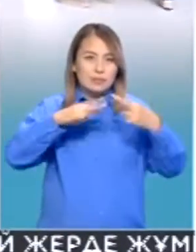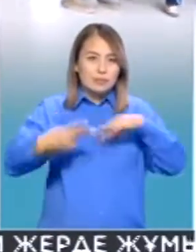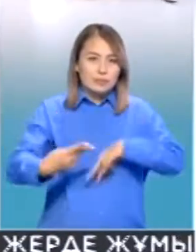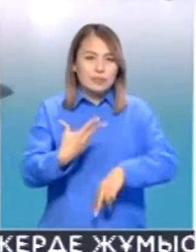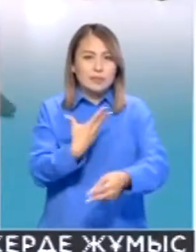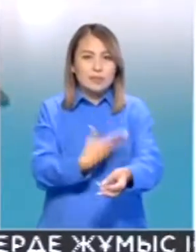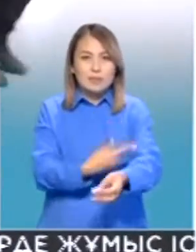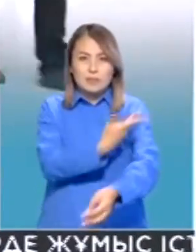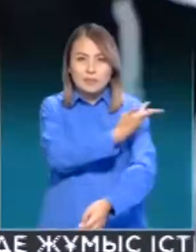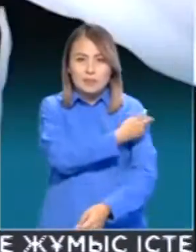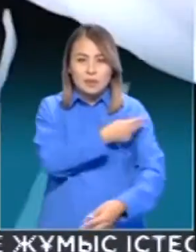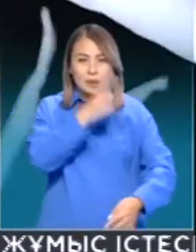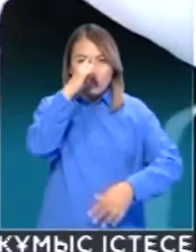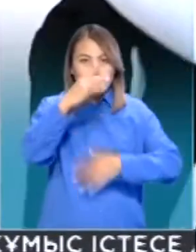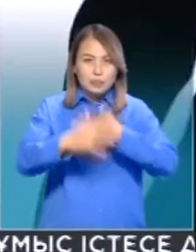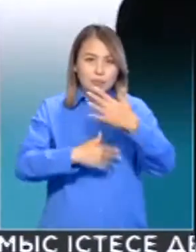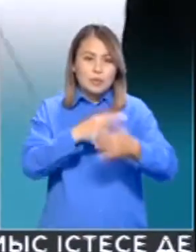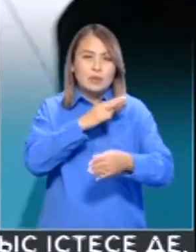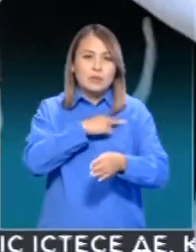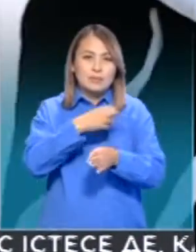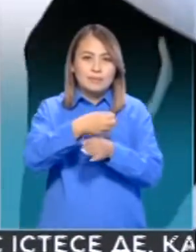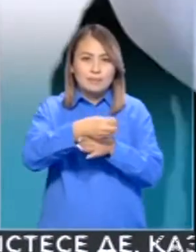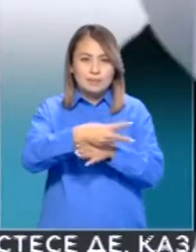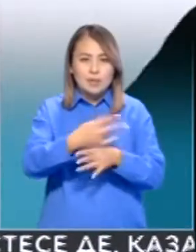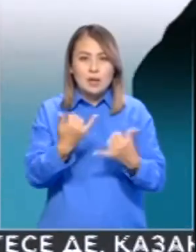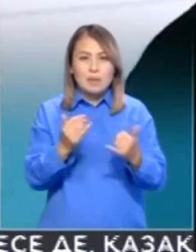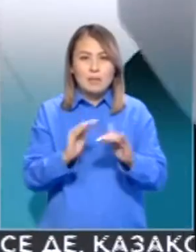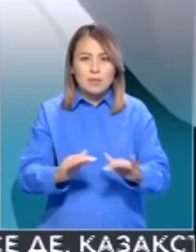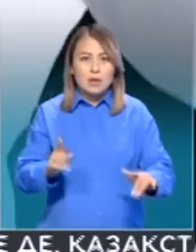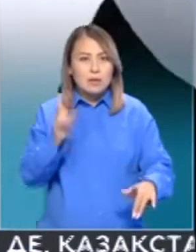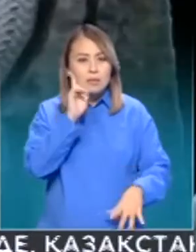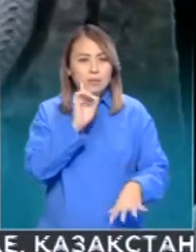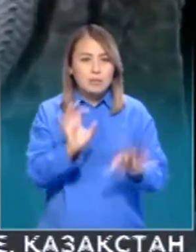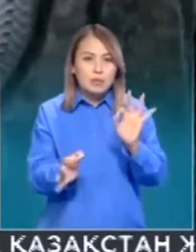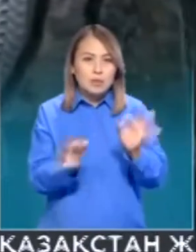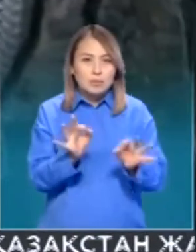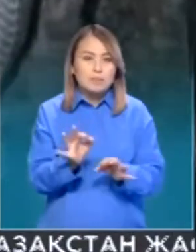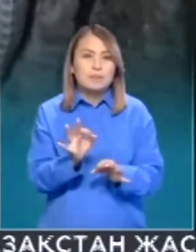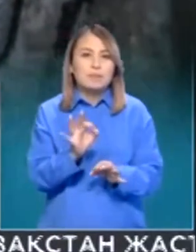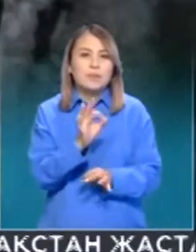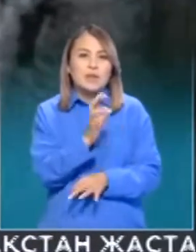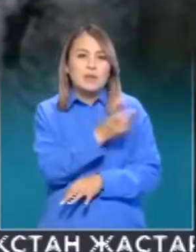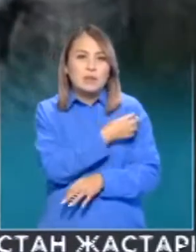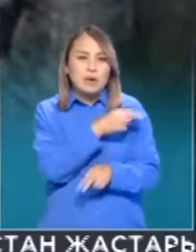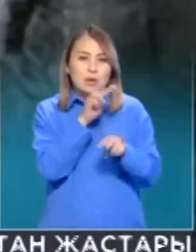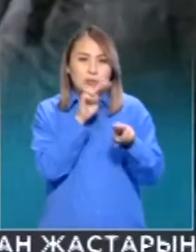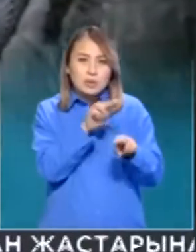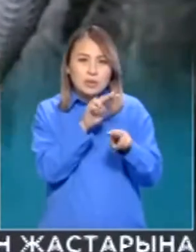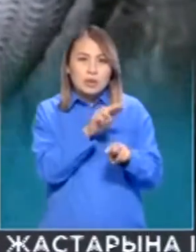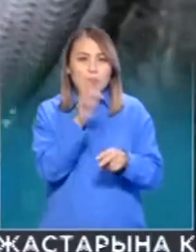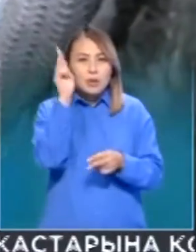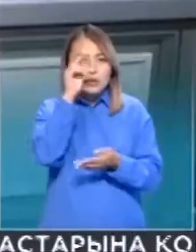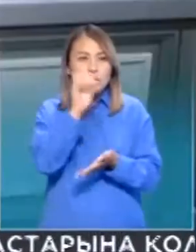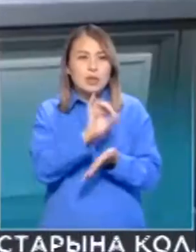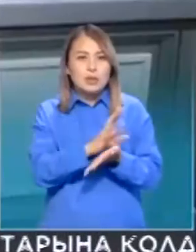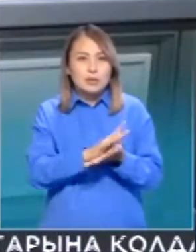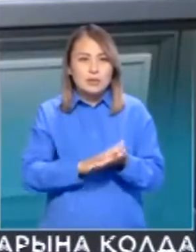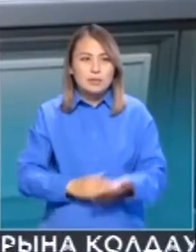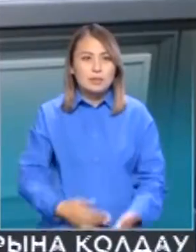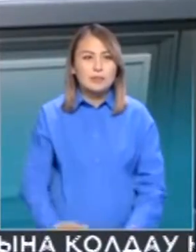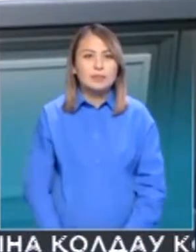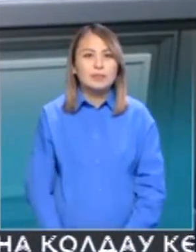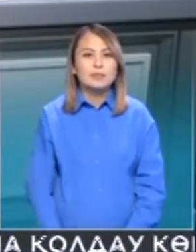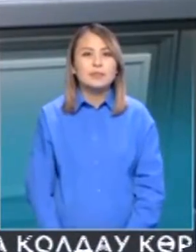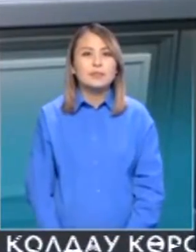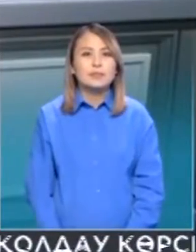салған дәрігер мен мейірбике жұмысынан босады. Қазір балалардың жағдайы қанағаттанарлық. Олар педиатрлардың бақылауымен сабағын